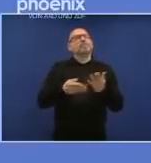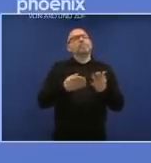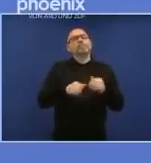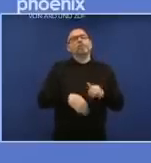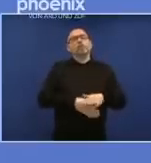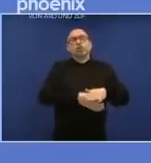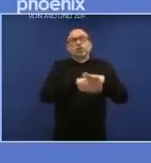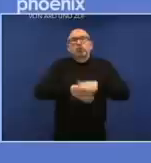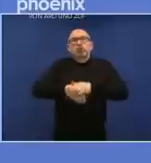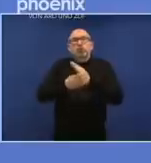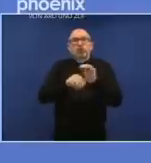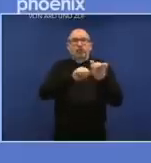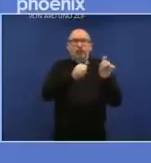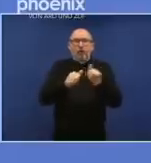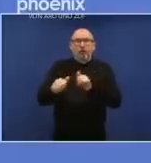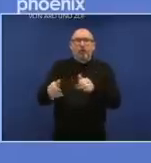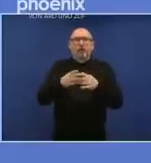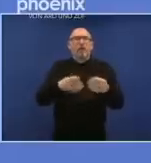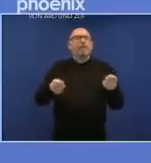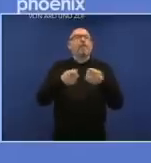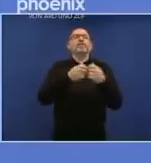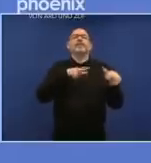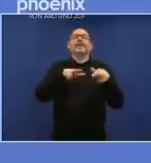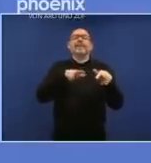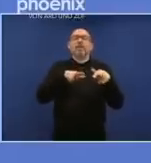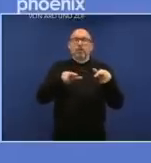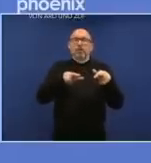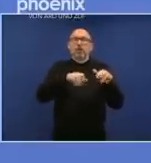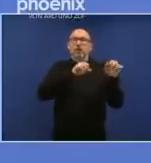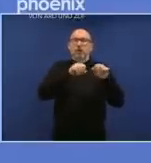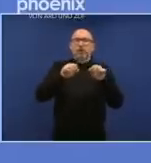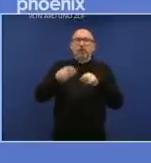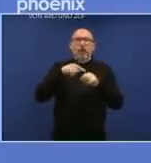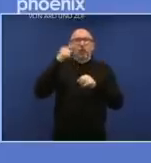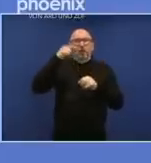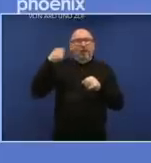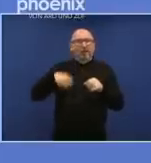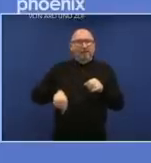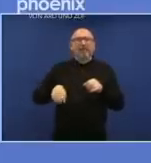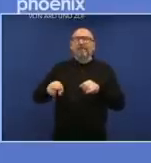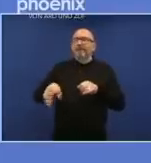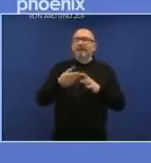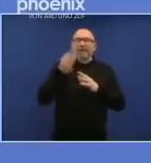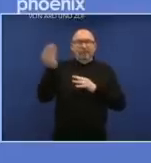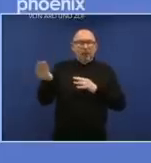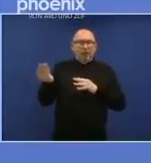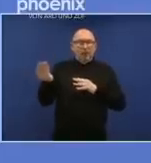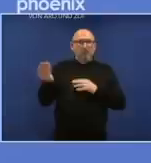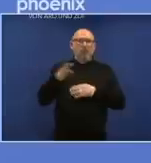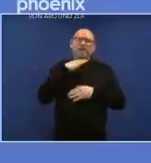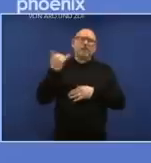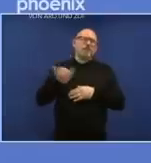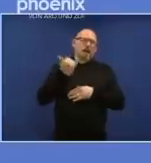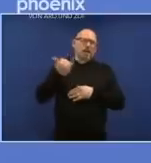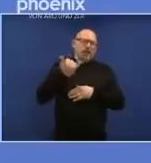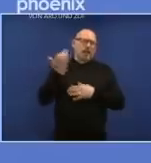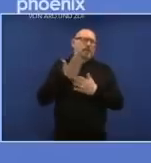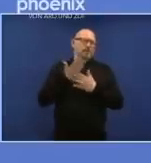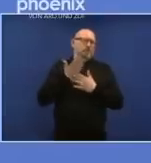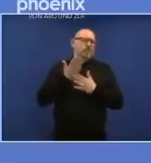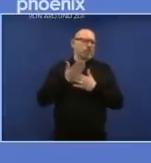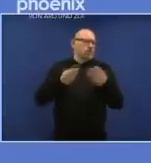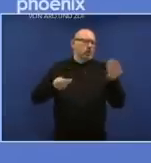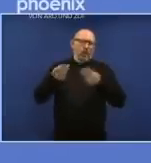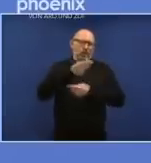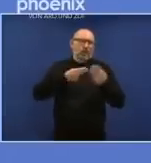die Deutschland, also die Bundesregierung, der Ukraine zukommen lässt, schon seit Jahren gesprochen. Das